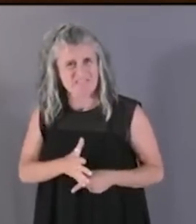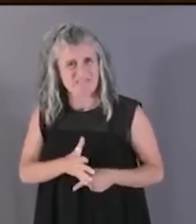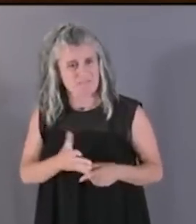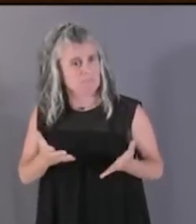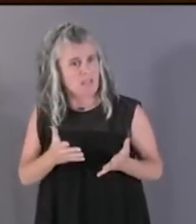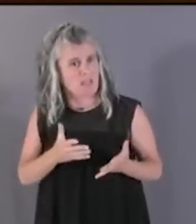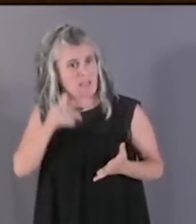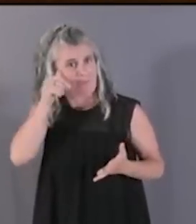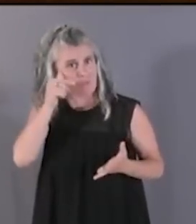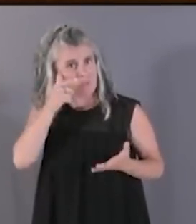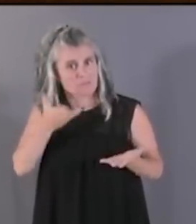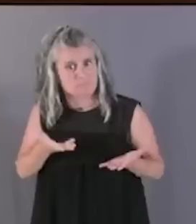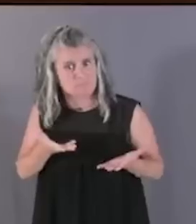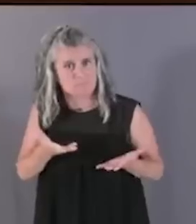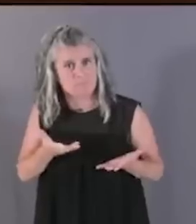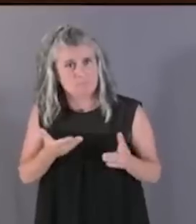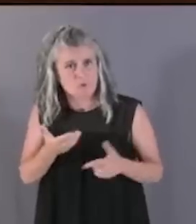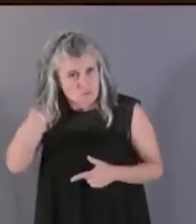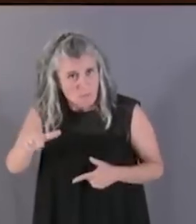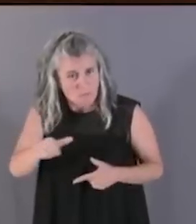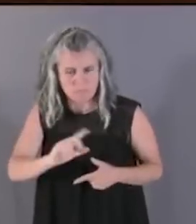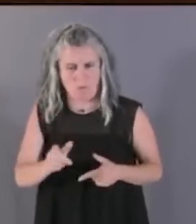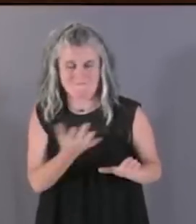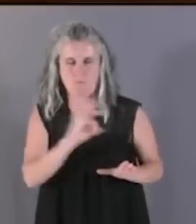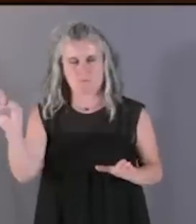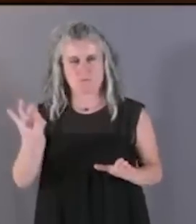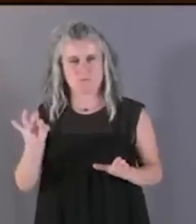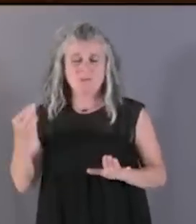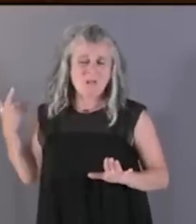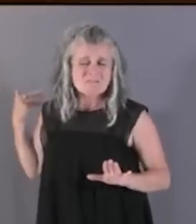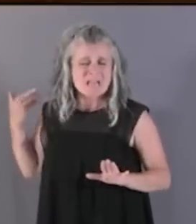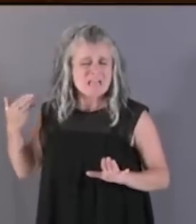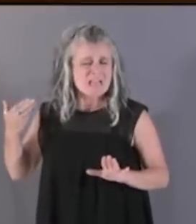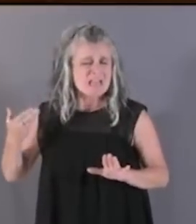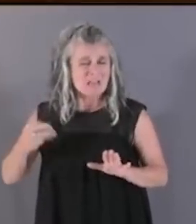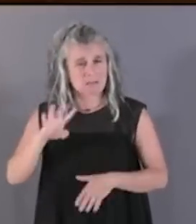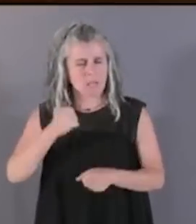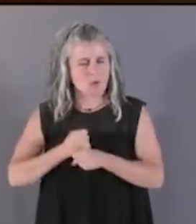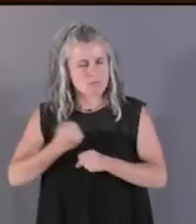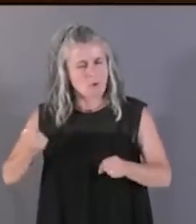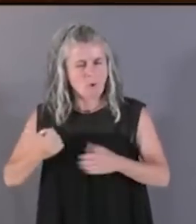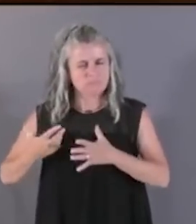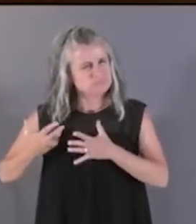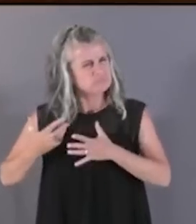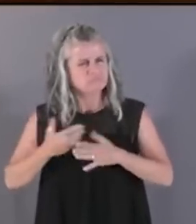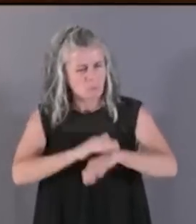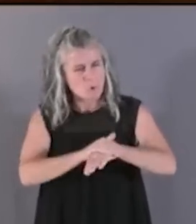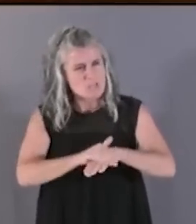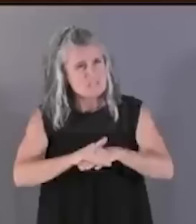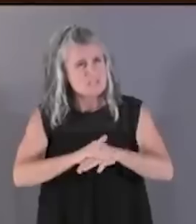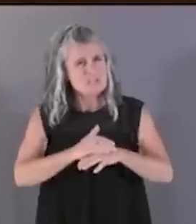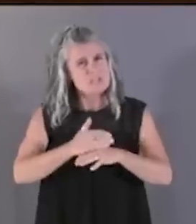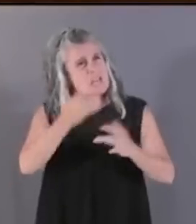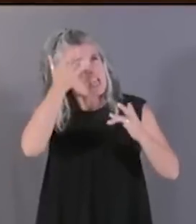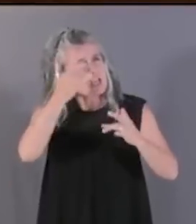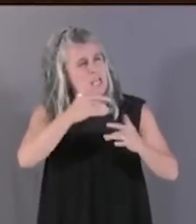de la France. 40 ans d'une suicidaire politique d'immigration massive, entretenue tant par les pouvoirs